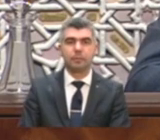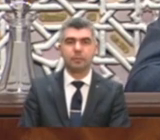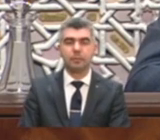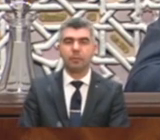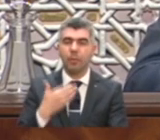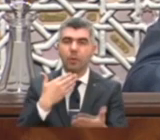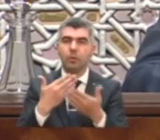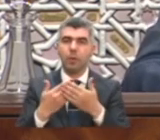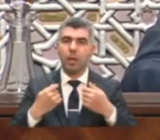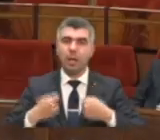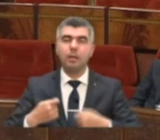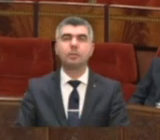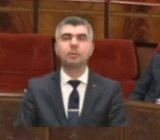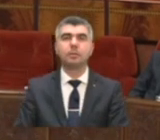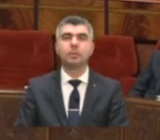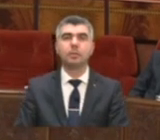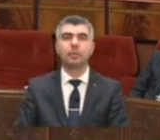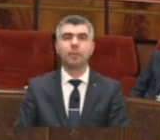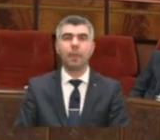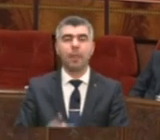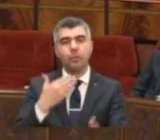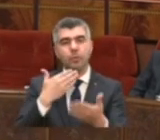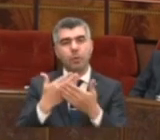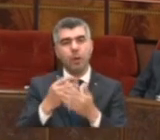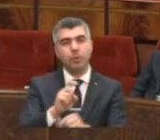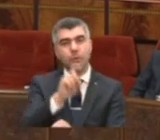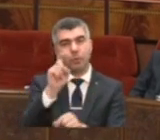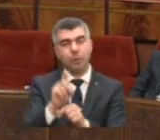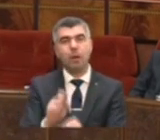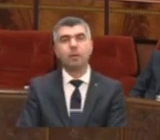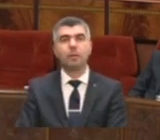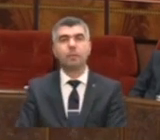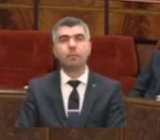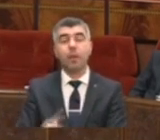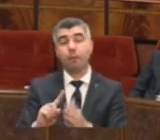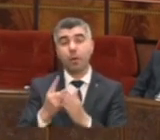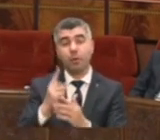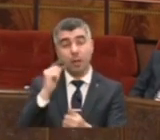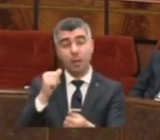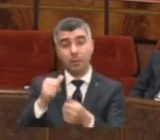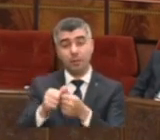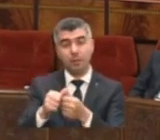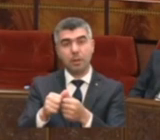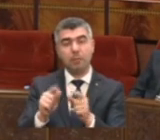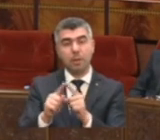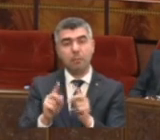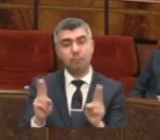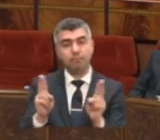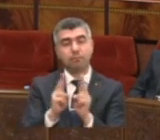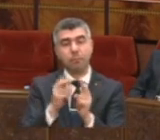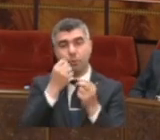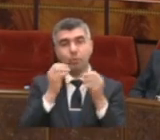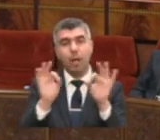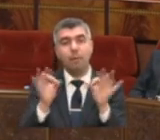شكرا السيد الرئيس. السيدة النائبة المحترمة، كنشكر على السؤال. في البداية أود التذكير أن المراكز الاستقبال هي فضاءات